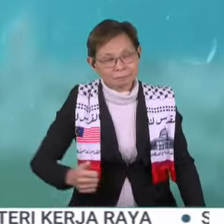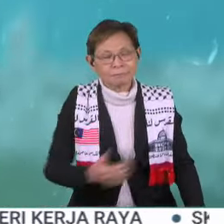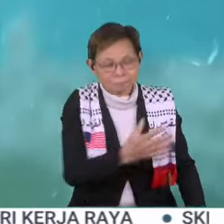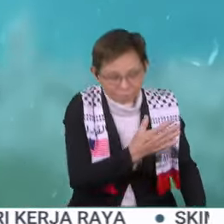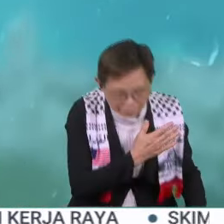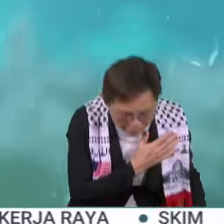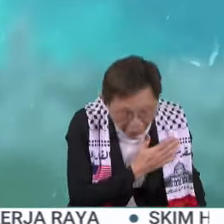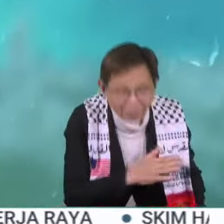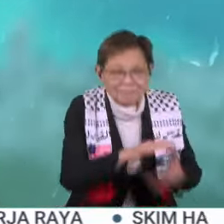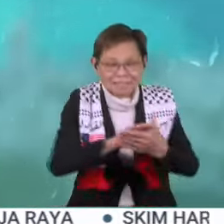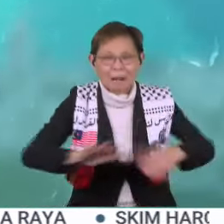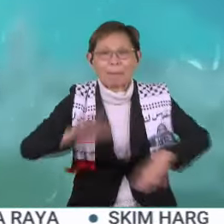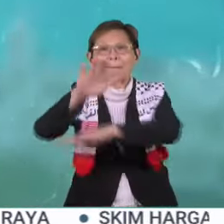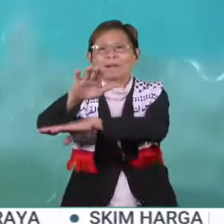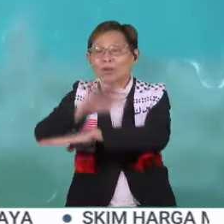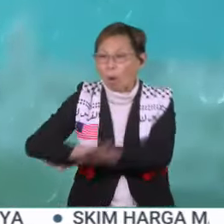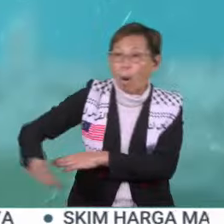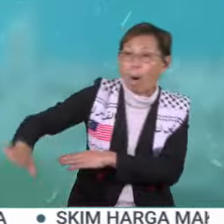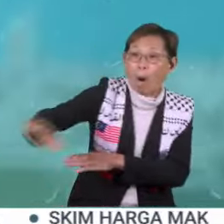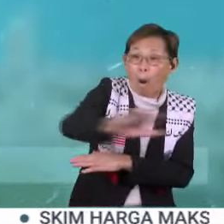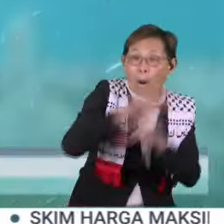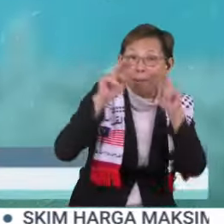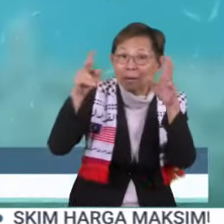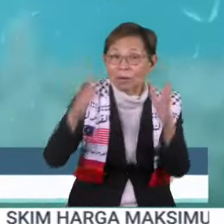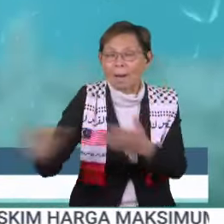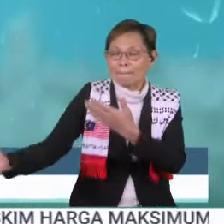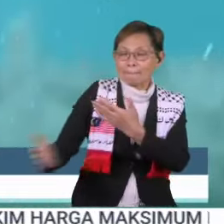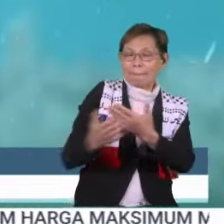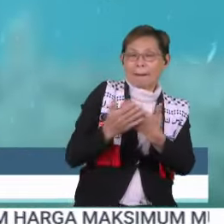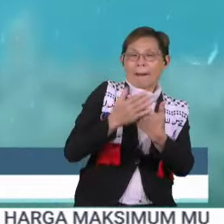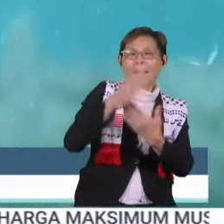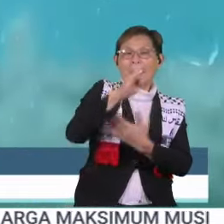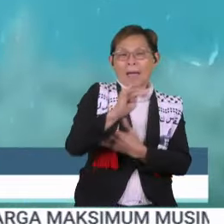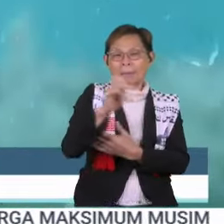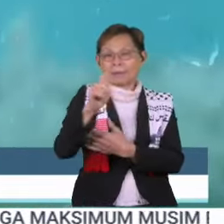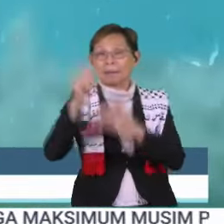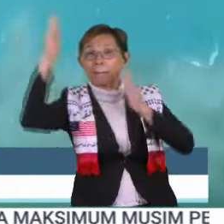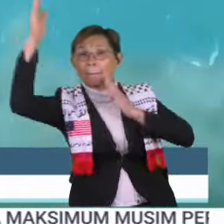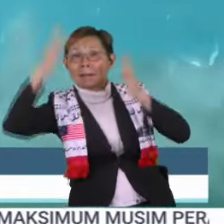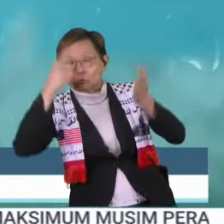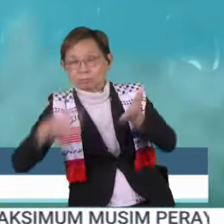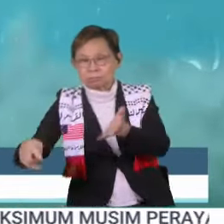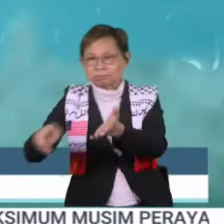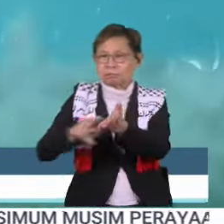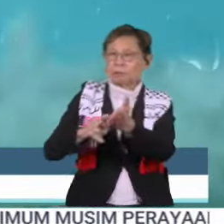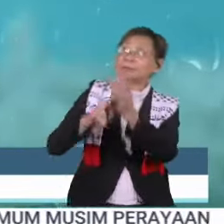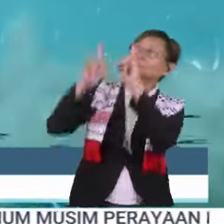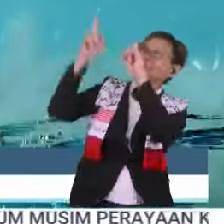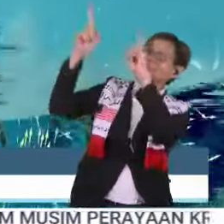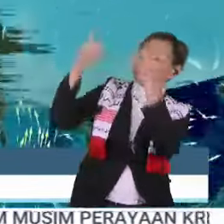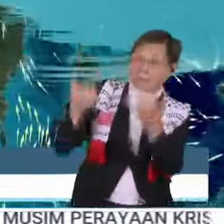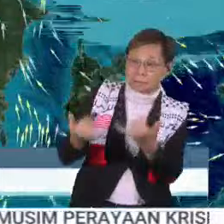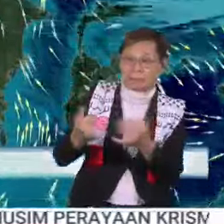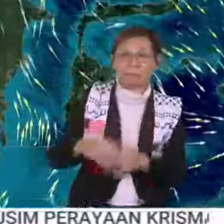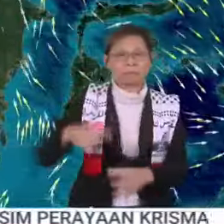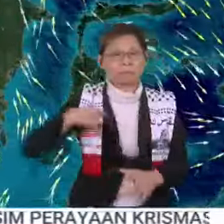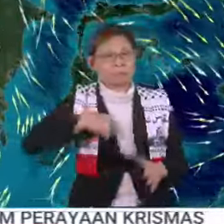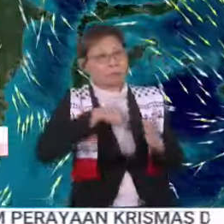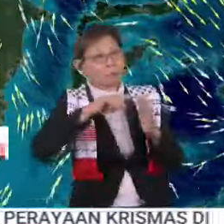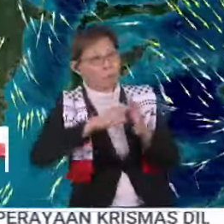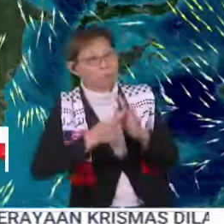Assalamualaikum dan selamat petang kepada semua penonton. Kembali lagi bersama Jabatan Meteorologi Malaysia untuk laporan cuaca yang terkini. Baik, kita